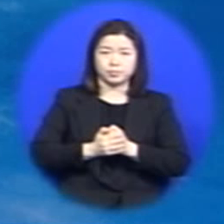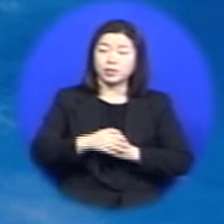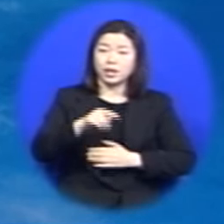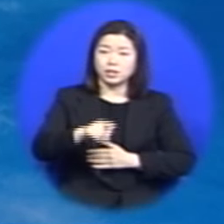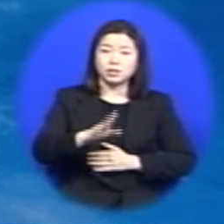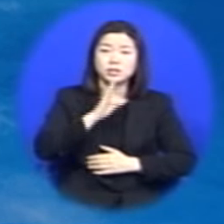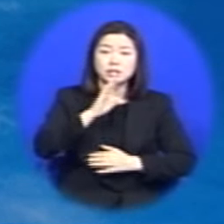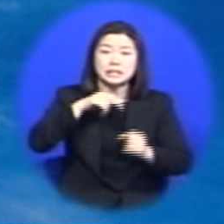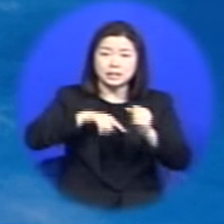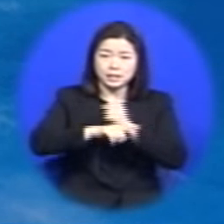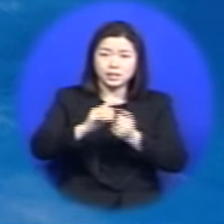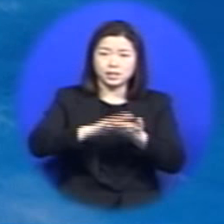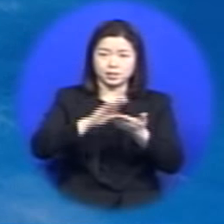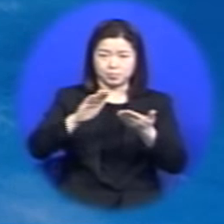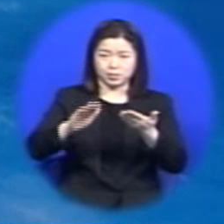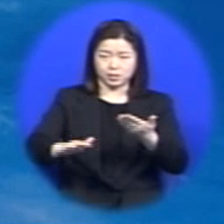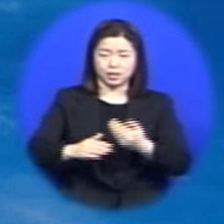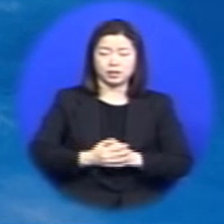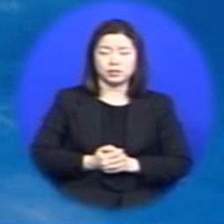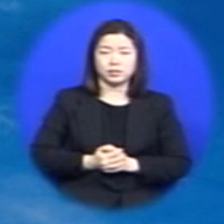이것이 진리예요.